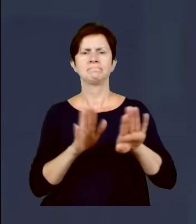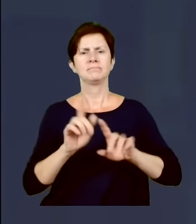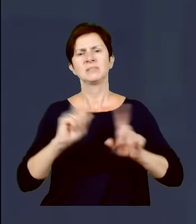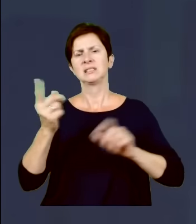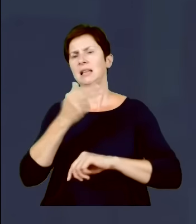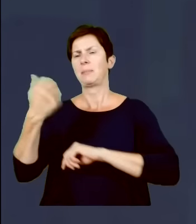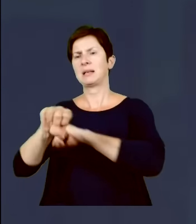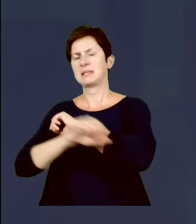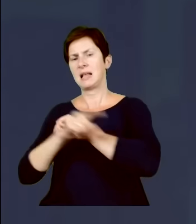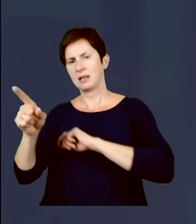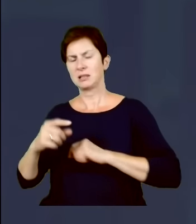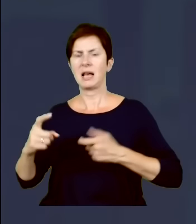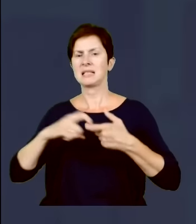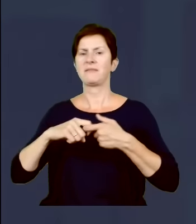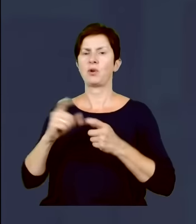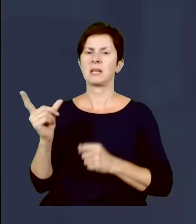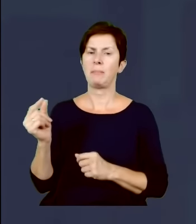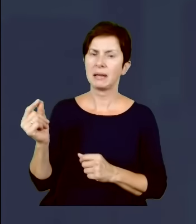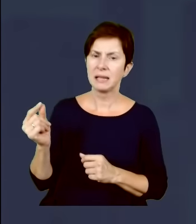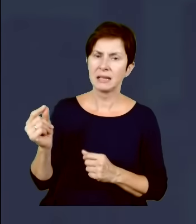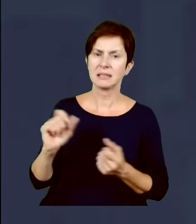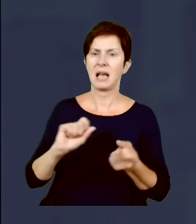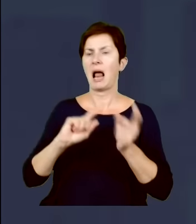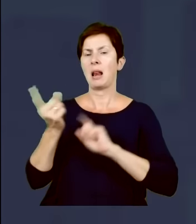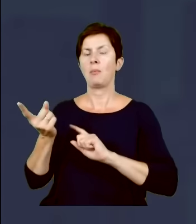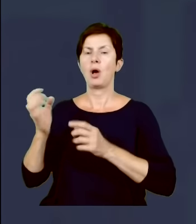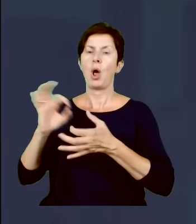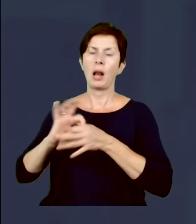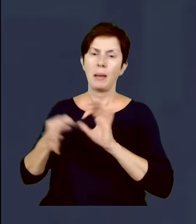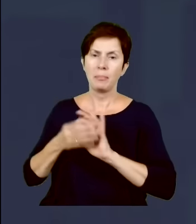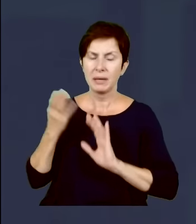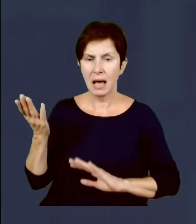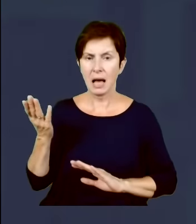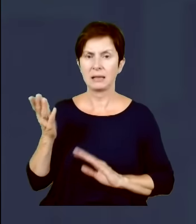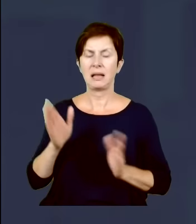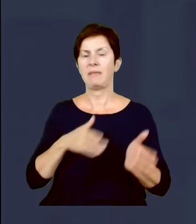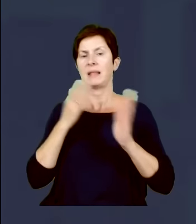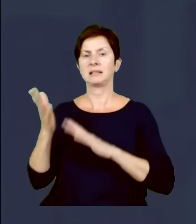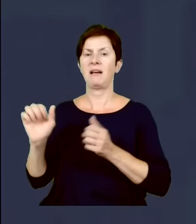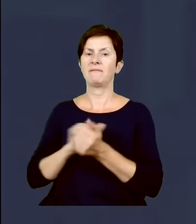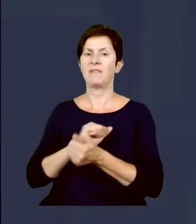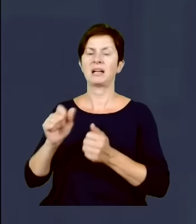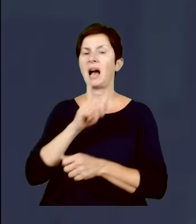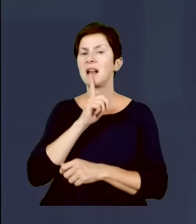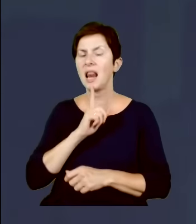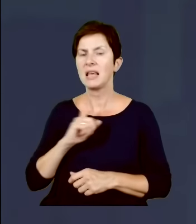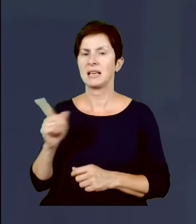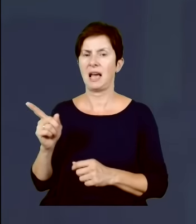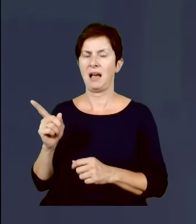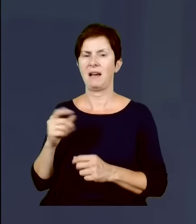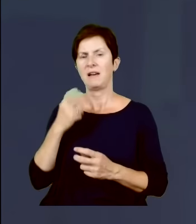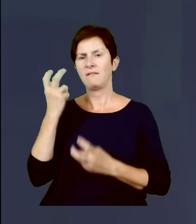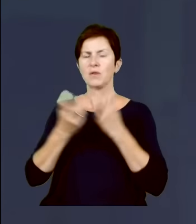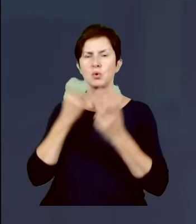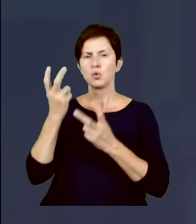to związki partnerskie raz to Będą igrzyska kolejnym razem to jest walka z religią czyli wyszukiwanie takich